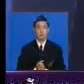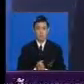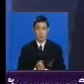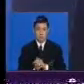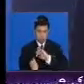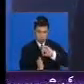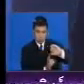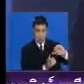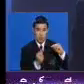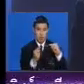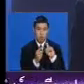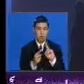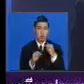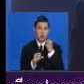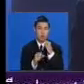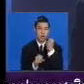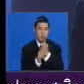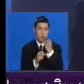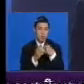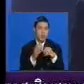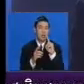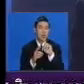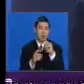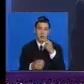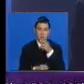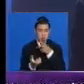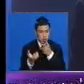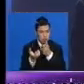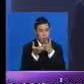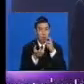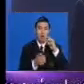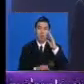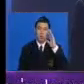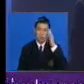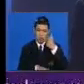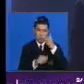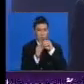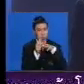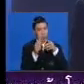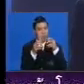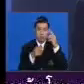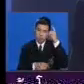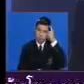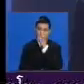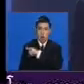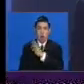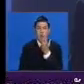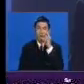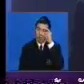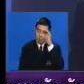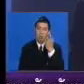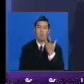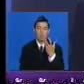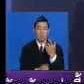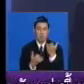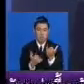ส่วนความคืบหน้าคดีลอบสังหารนายสนธิลิ้มทองกุลนะครับหลังจากที่หัวหน้าชุดคลี่คลายคดีออกมาบอกว่ามีข่าวหลุดออกไปทำให้ก